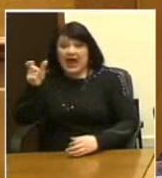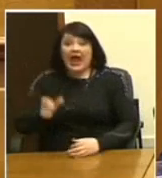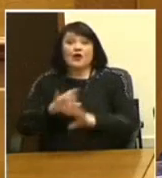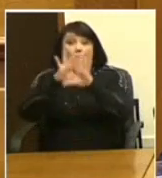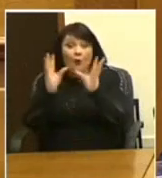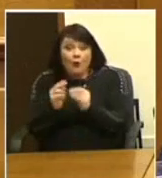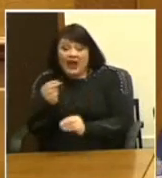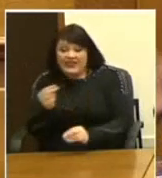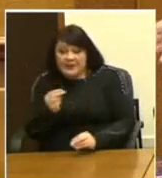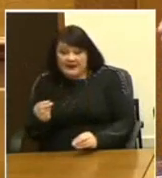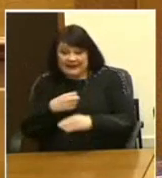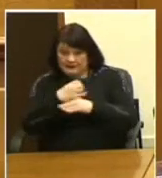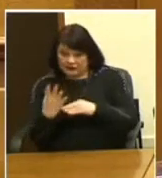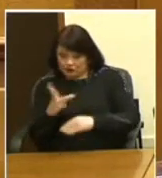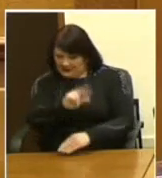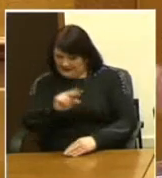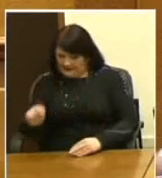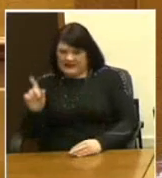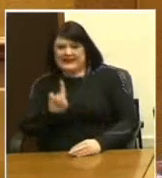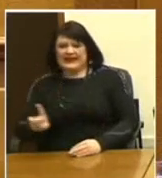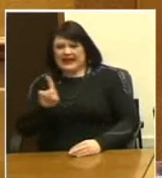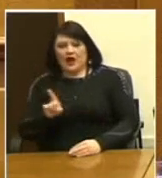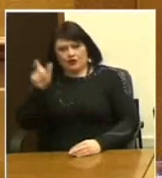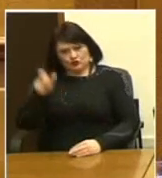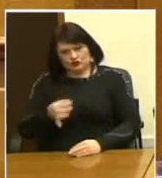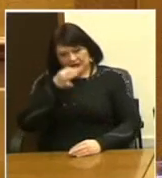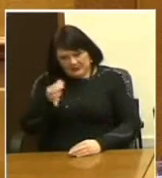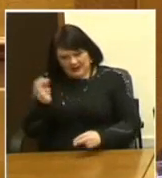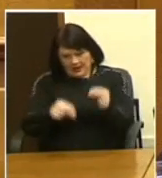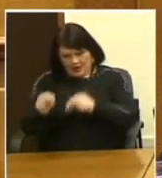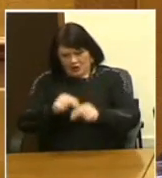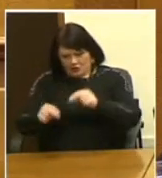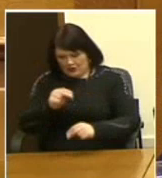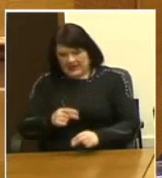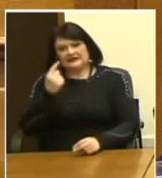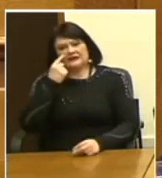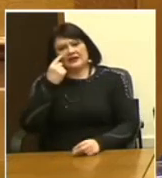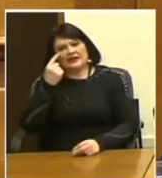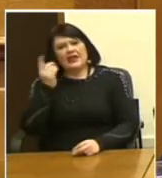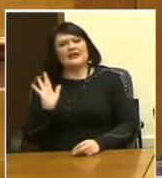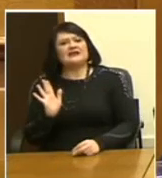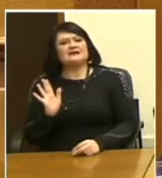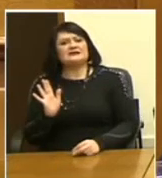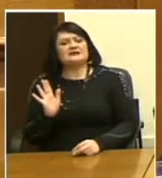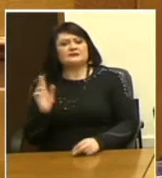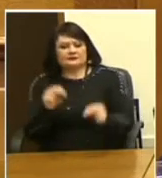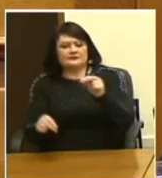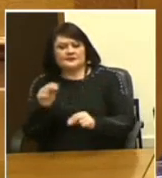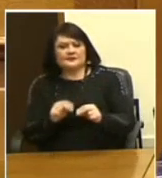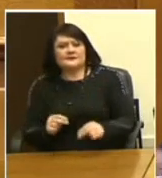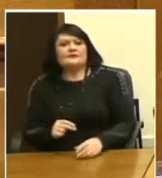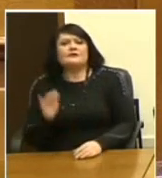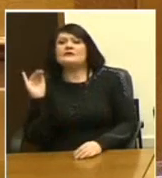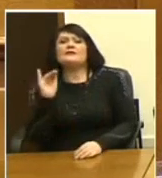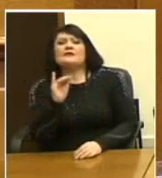κύριο Μητσοτάκη, ο οποίος ο ίδιος λέει ότι οι επόμενες εκλογές θα έχουν δημοψηφισματικό χαρακτήρα, τότε γιατί κανείς να ψηφίσει